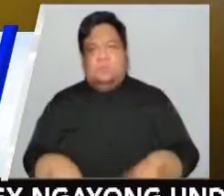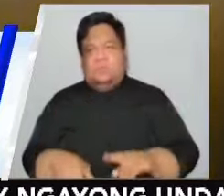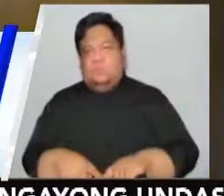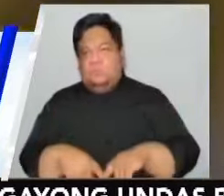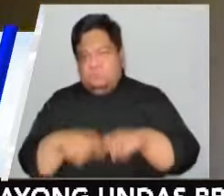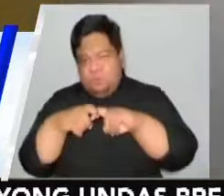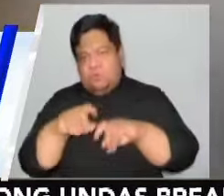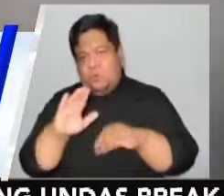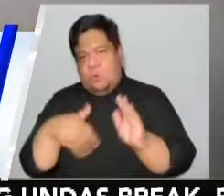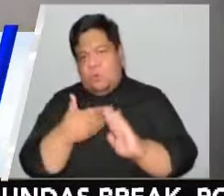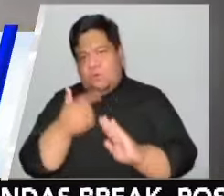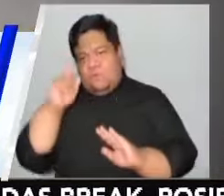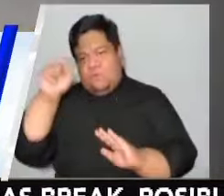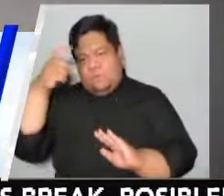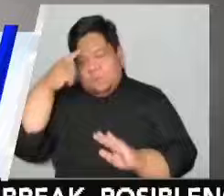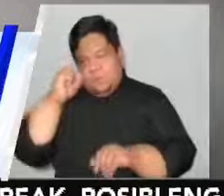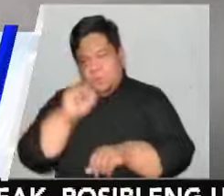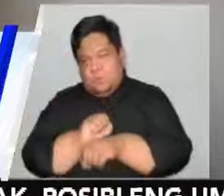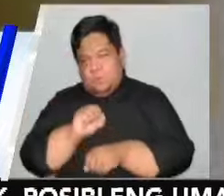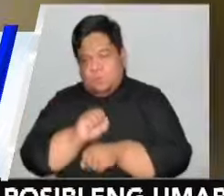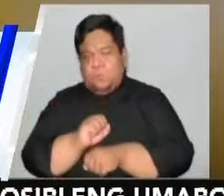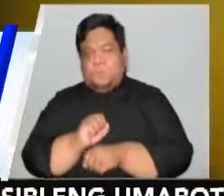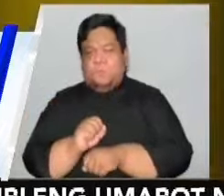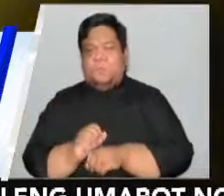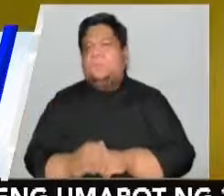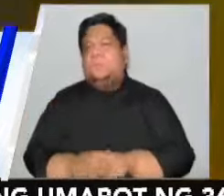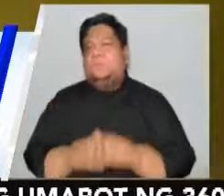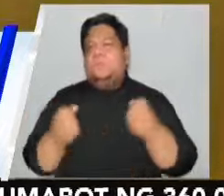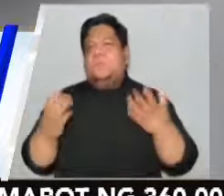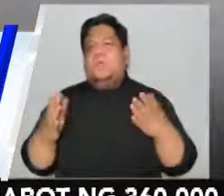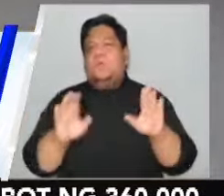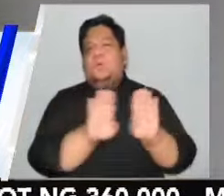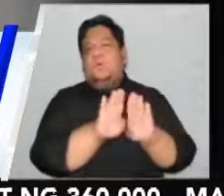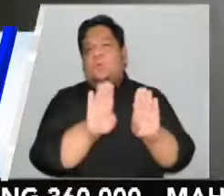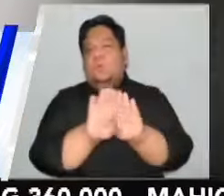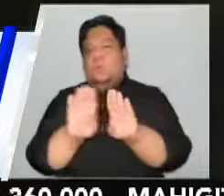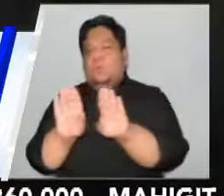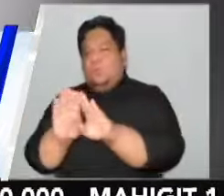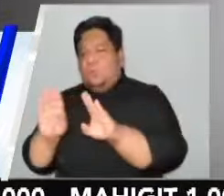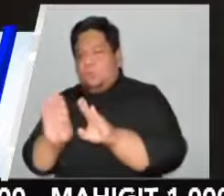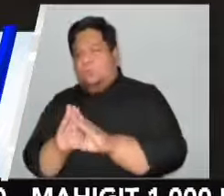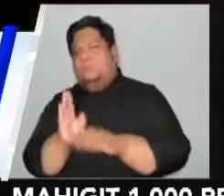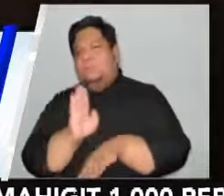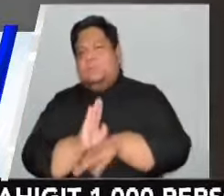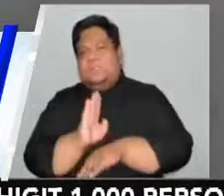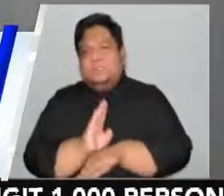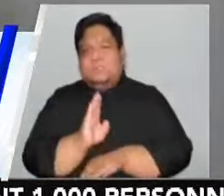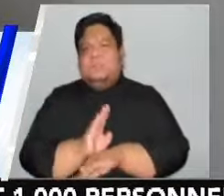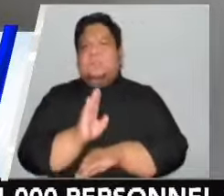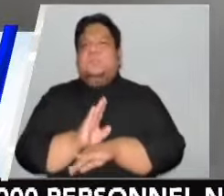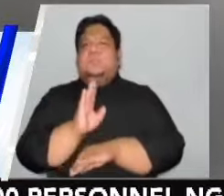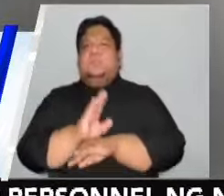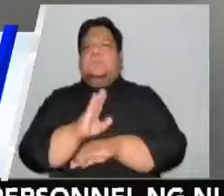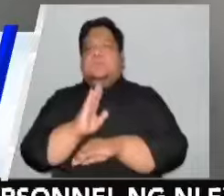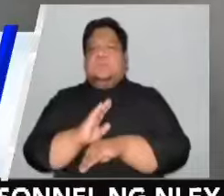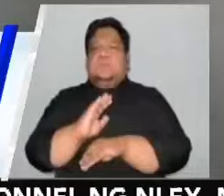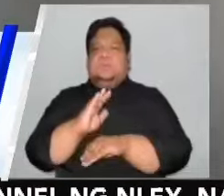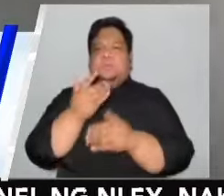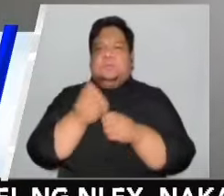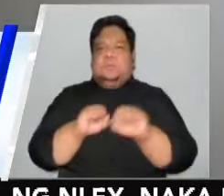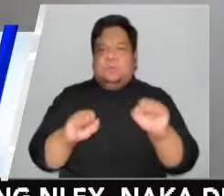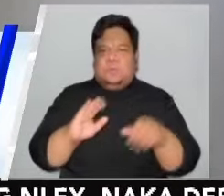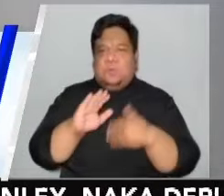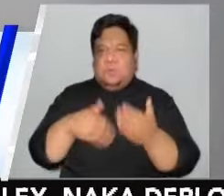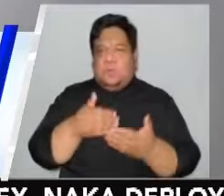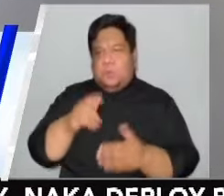kahapon, sarado yung maraming mga hangis ng busimiento, maraming din mga siyempre, sarado ang lahat ng mga government offices, yung mga